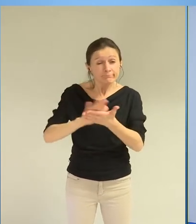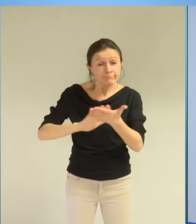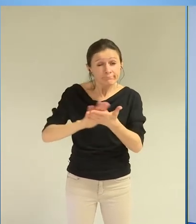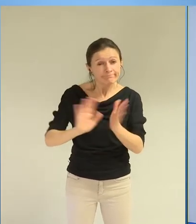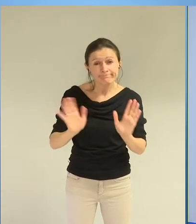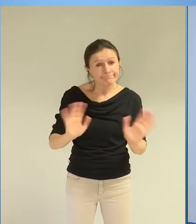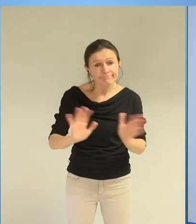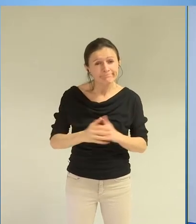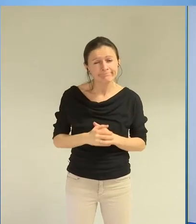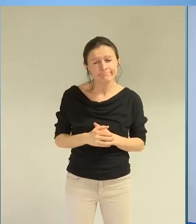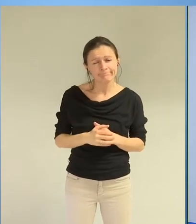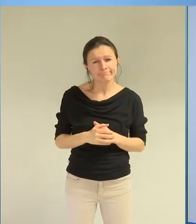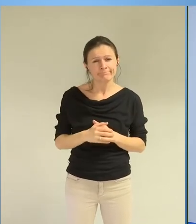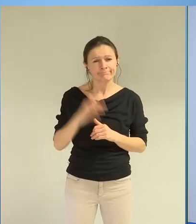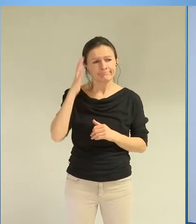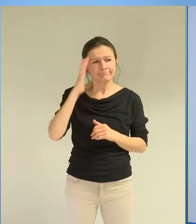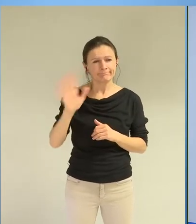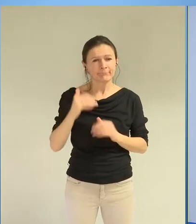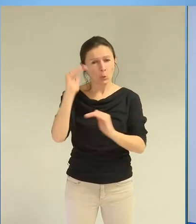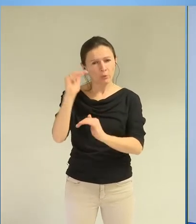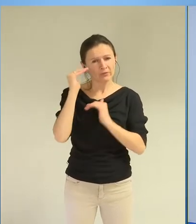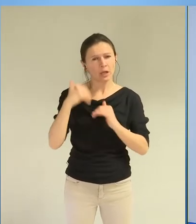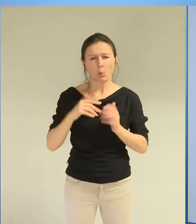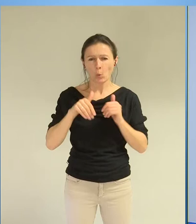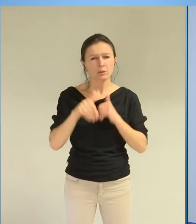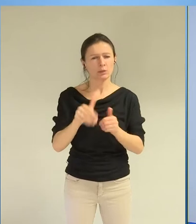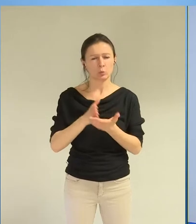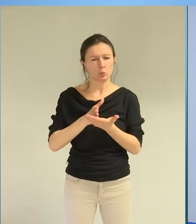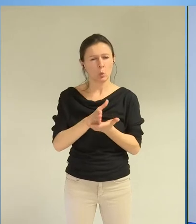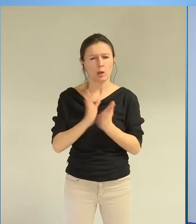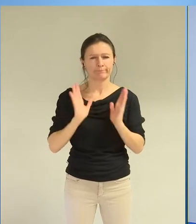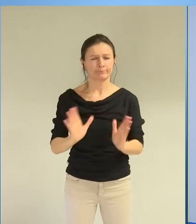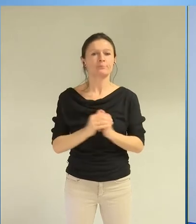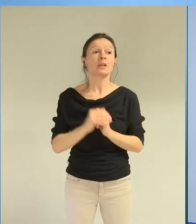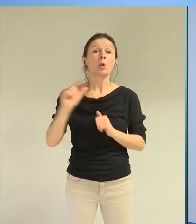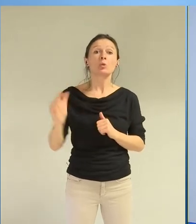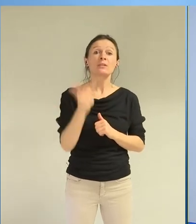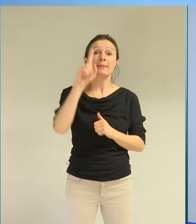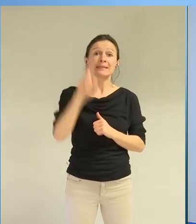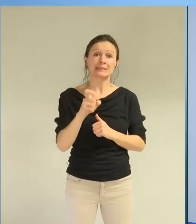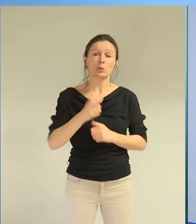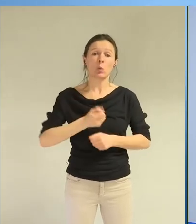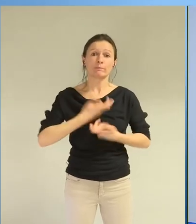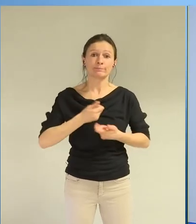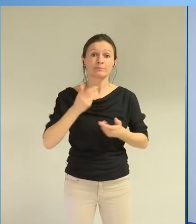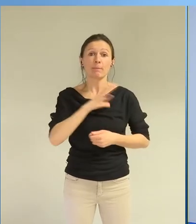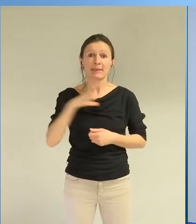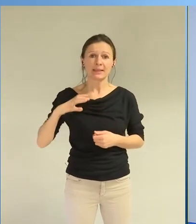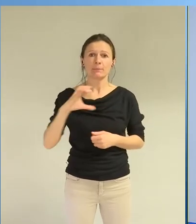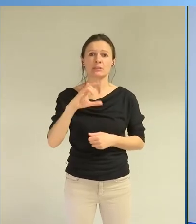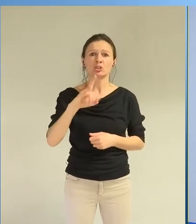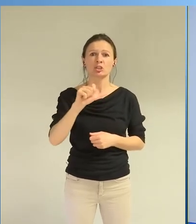deuxième question orale elle est portée par madame chanas pour l'europe